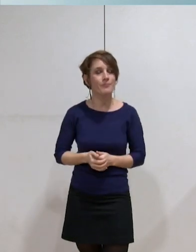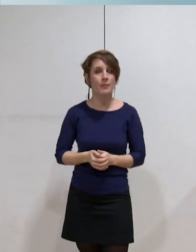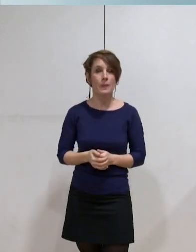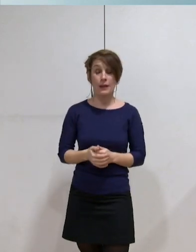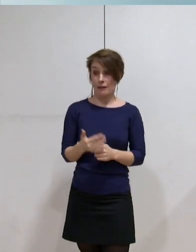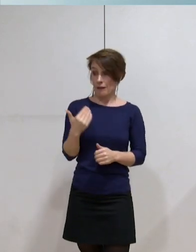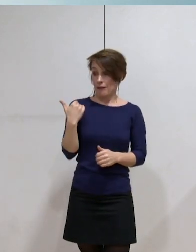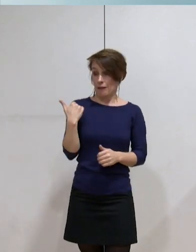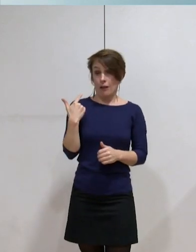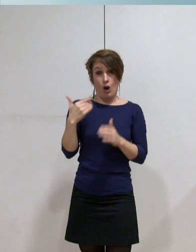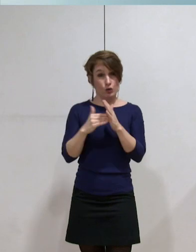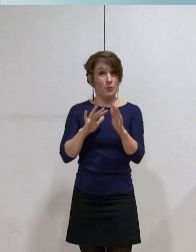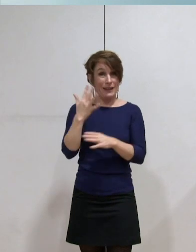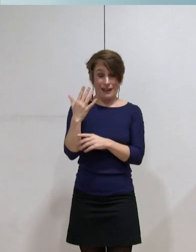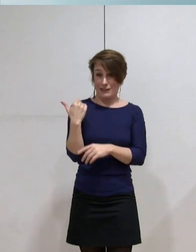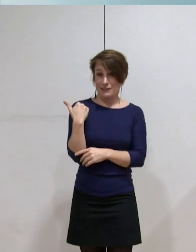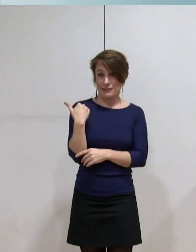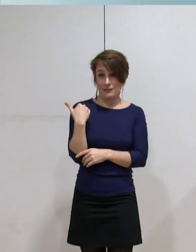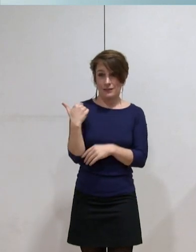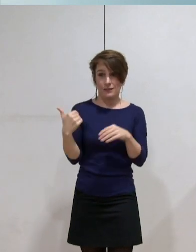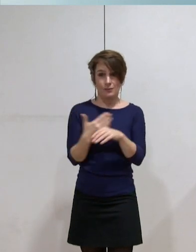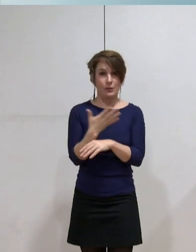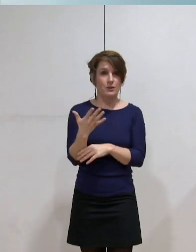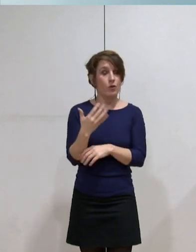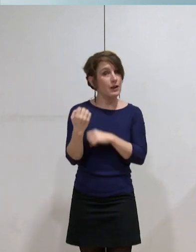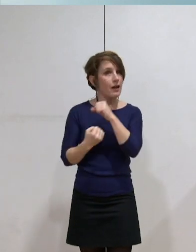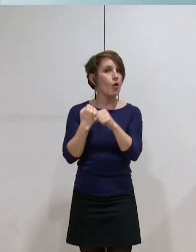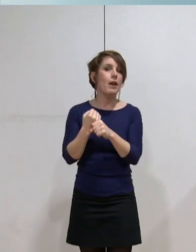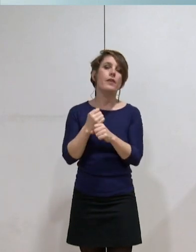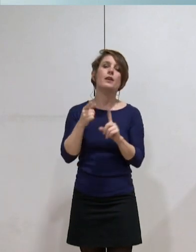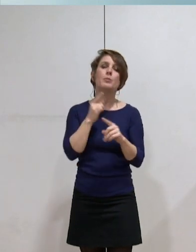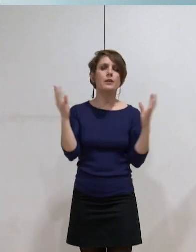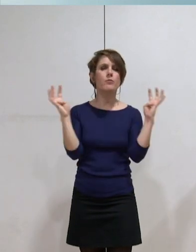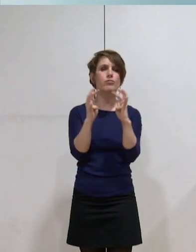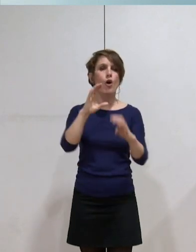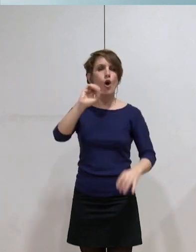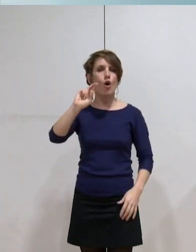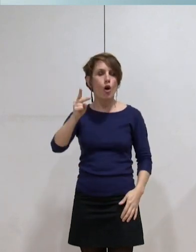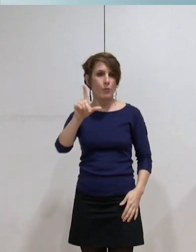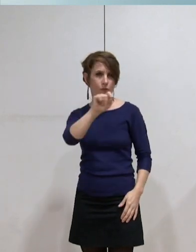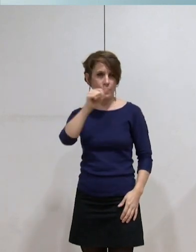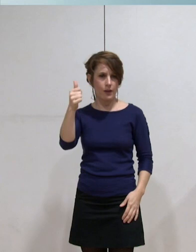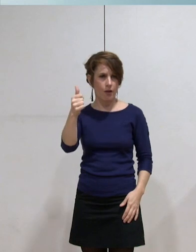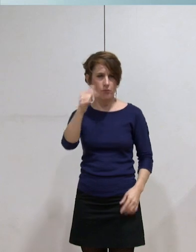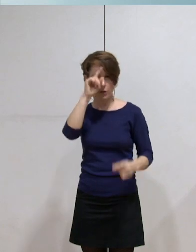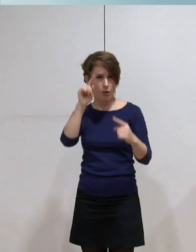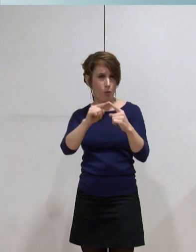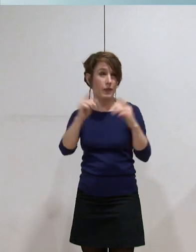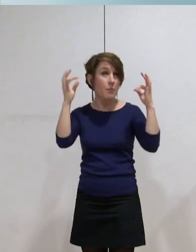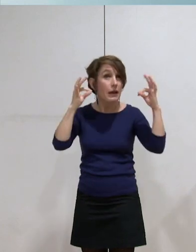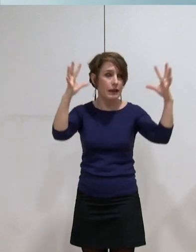récemment c'est l'année de la COP 21 la grande conférence internationale sur le climat à